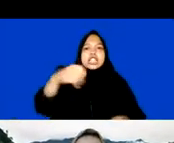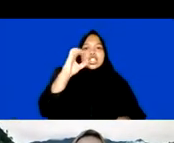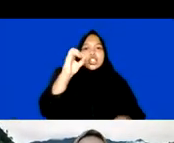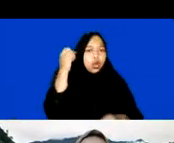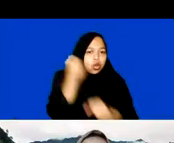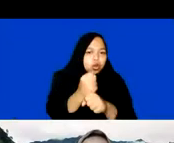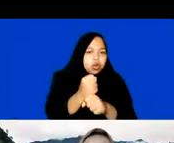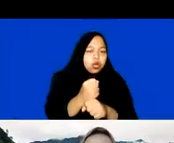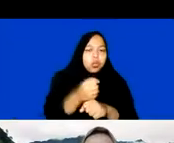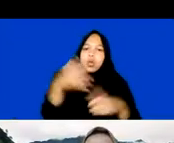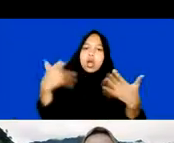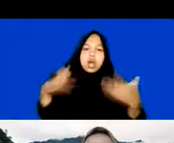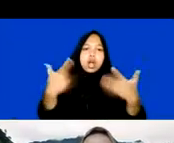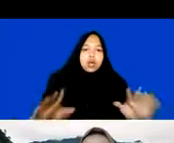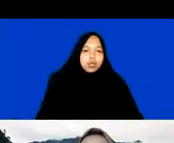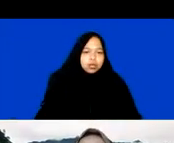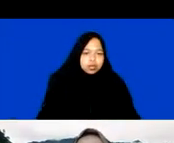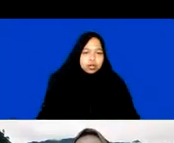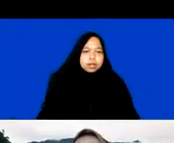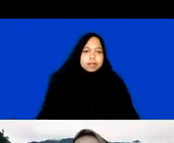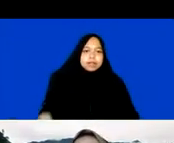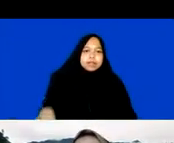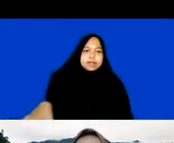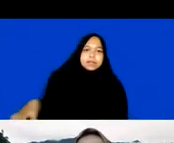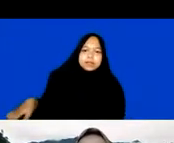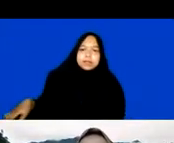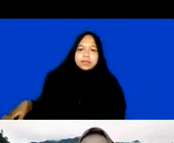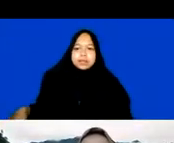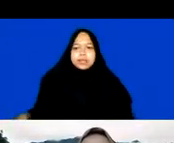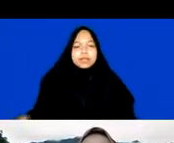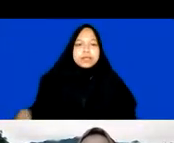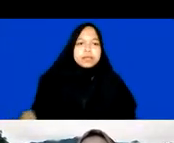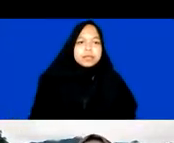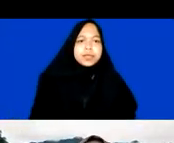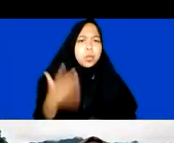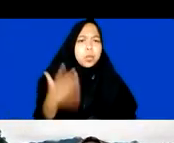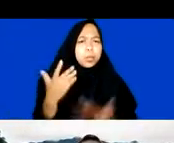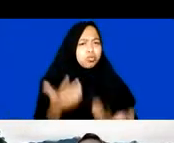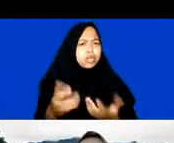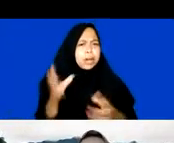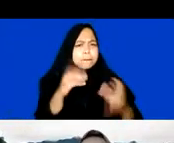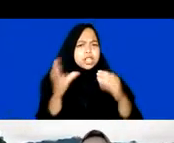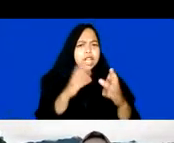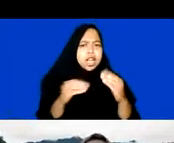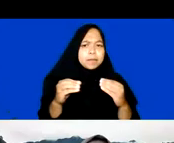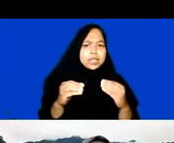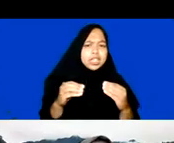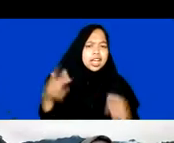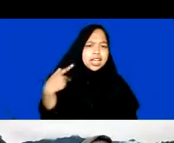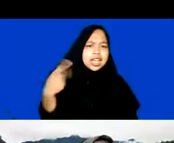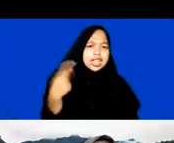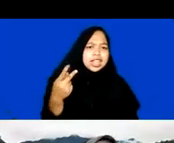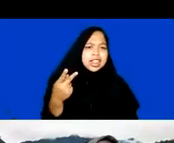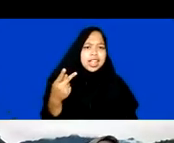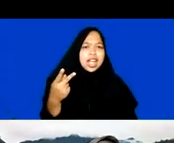Ya. Oke, Mas Kirei. Mungkin bincang-bincang kita jeda